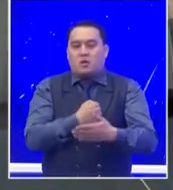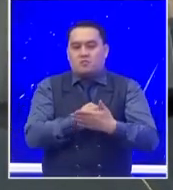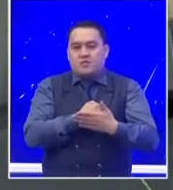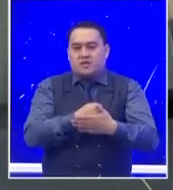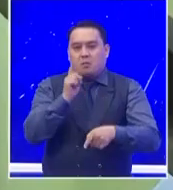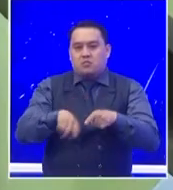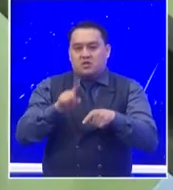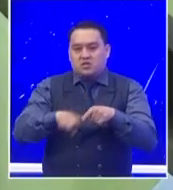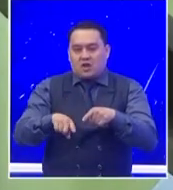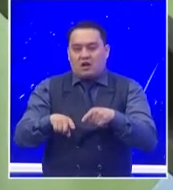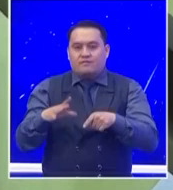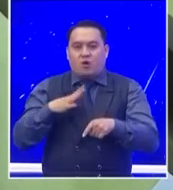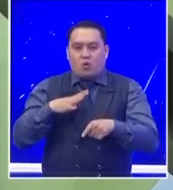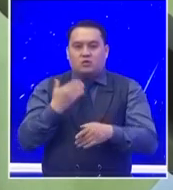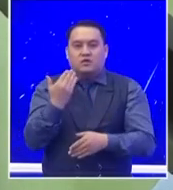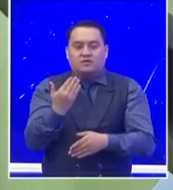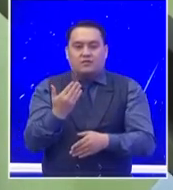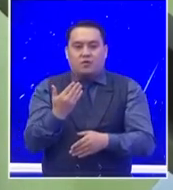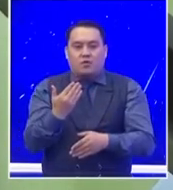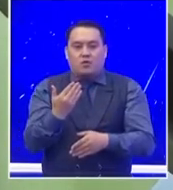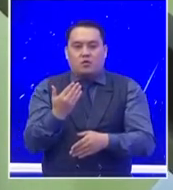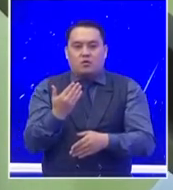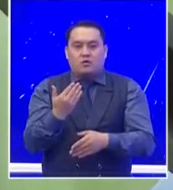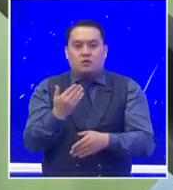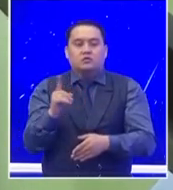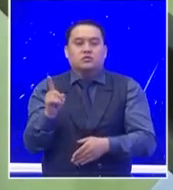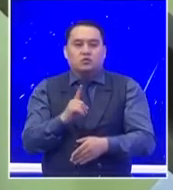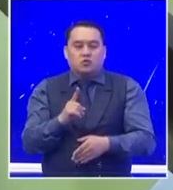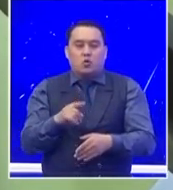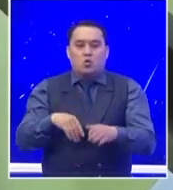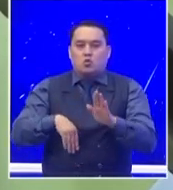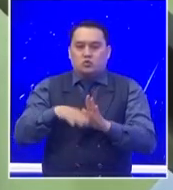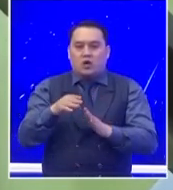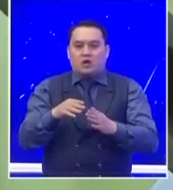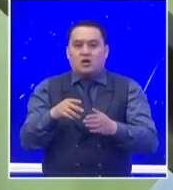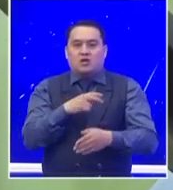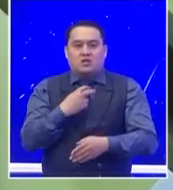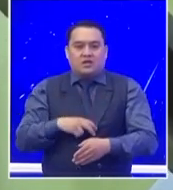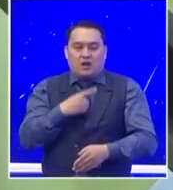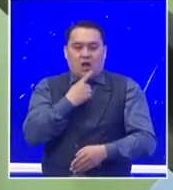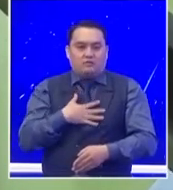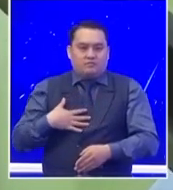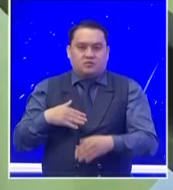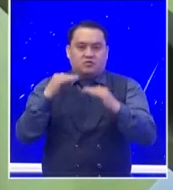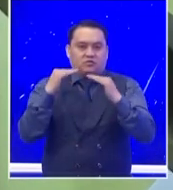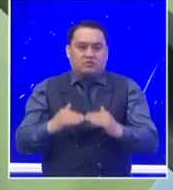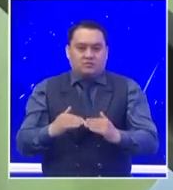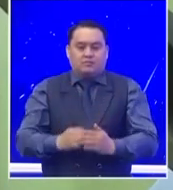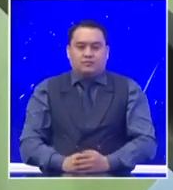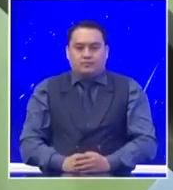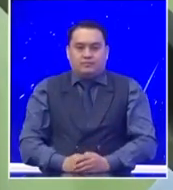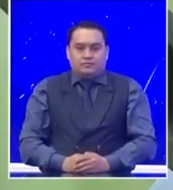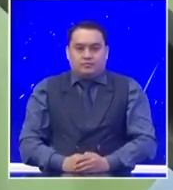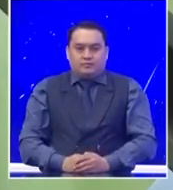быстрее, а тело нагревается, за счет чего интенсивность тренировок повышается, а риск получения травм снижается в разы.